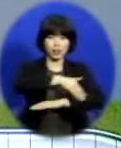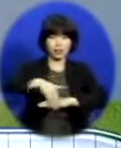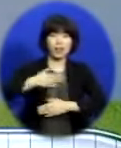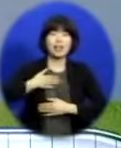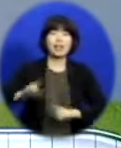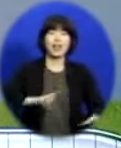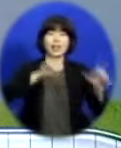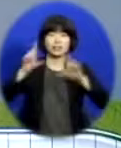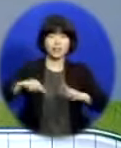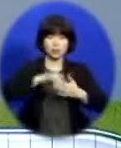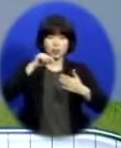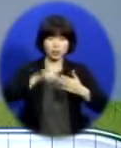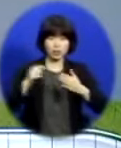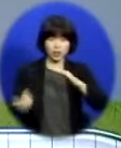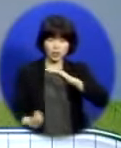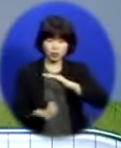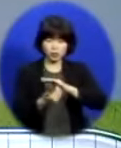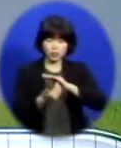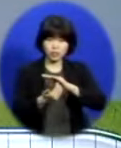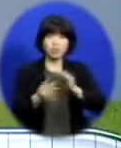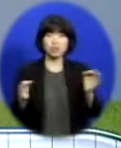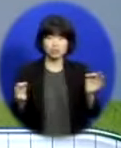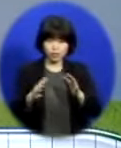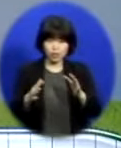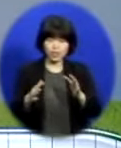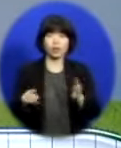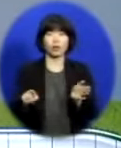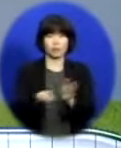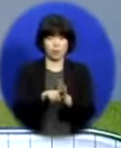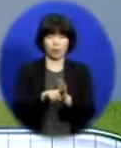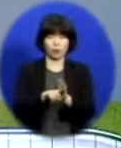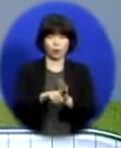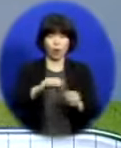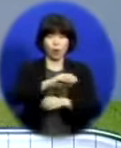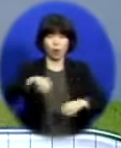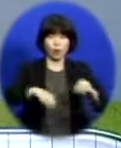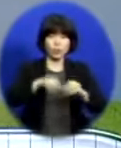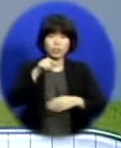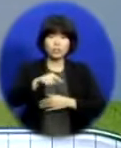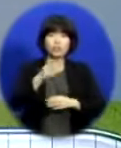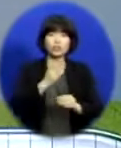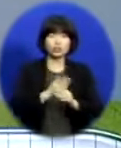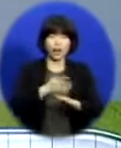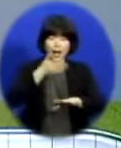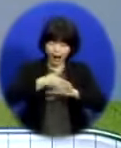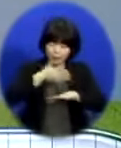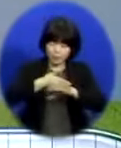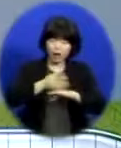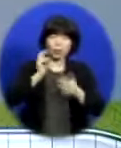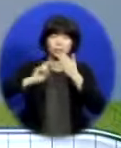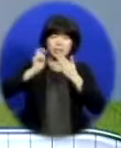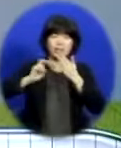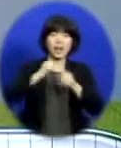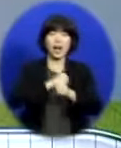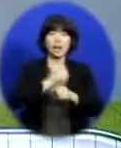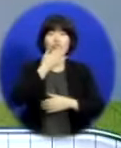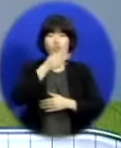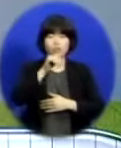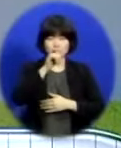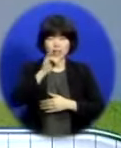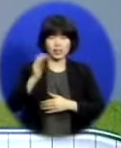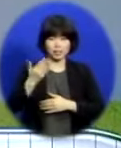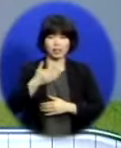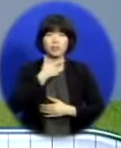삶속에 이루어지고 있는 순간이라고 믿으시고 오히려 그 가운데서 감사하고 찬양하 수 있게 되기를